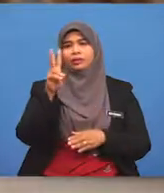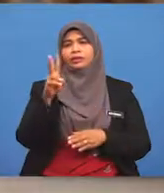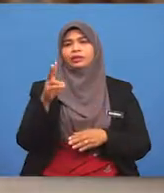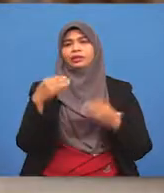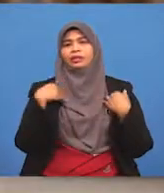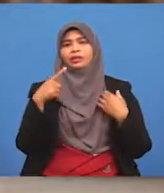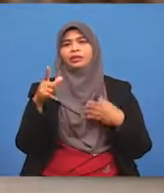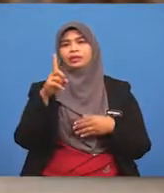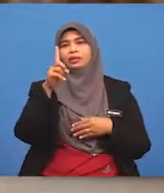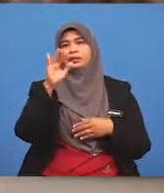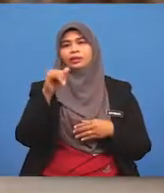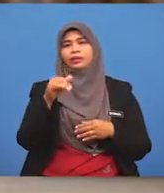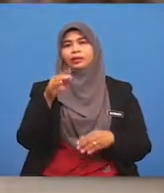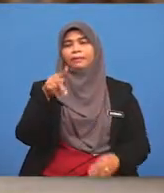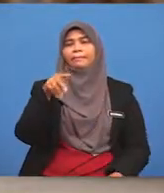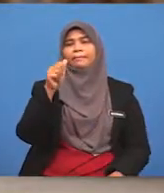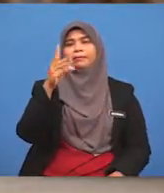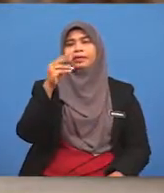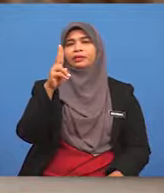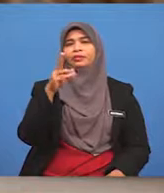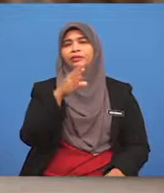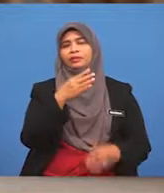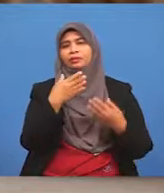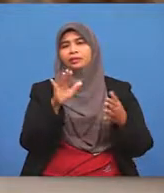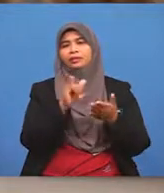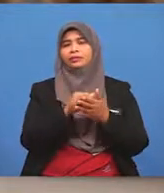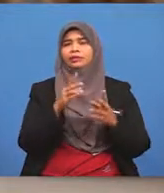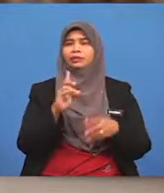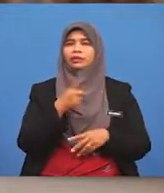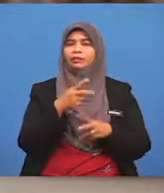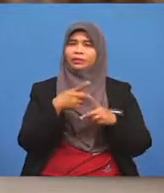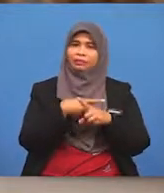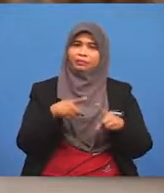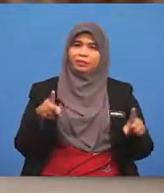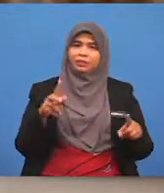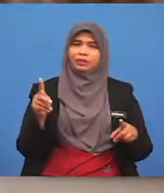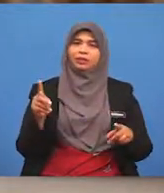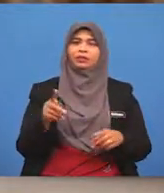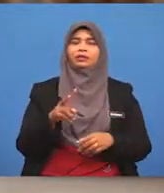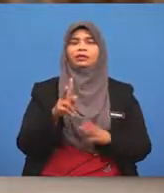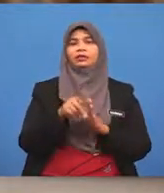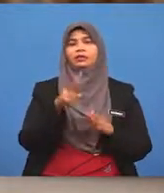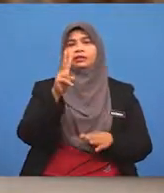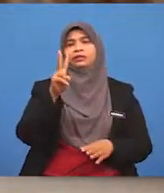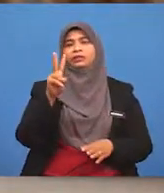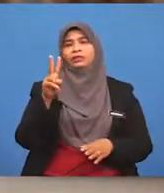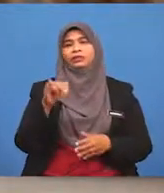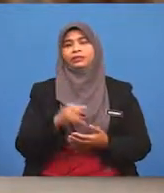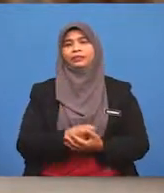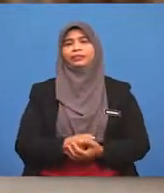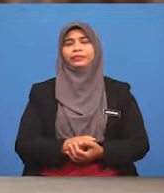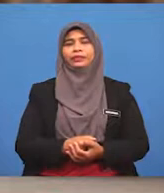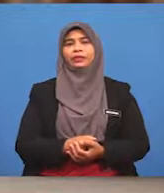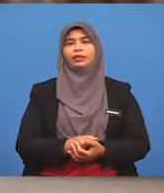Murid-murid, berdasarkan maklumat yang dinyatakan mengenai kejadian alam adalah fakta yang